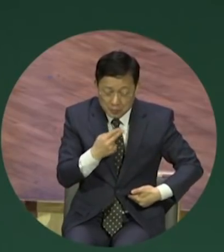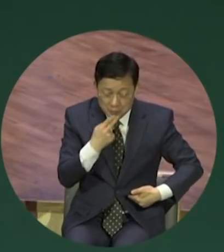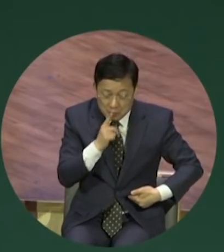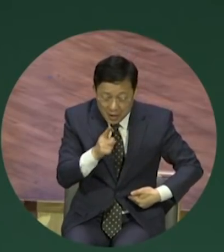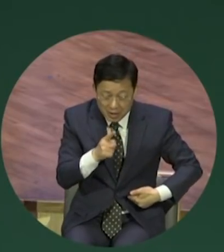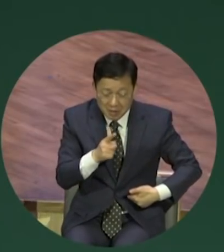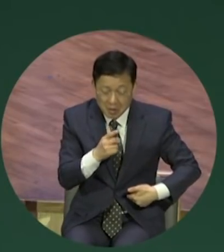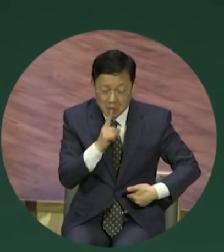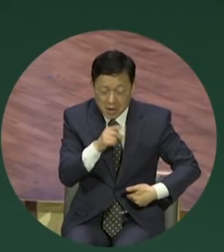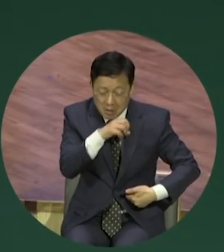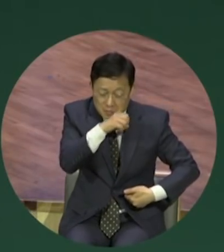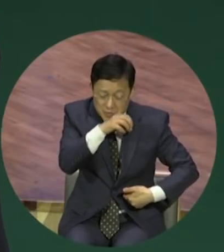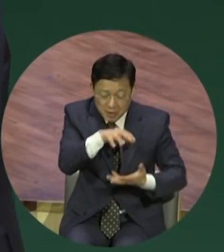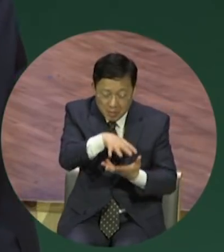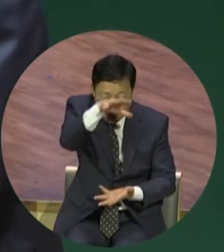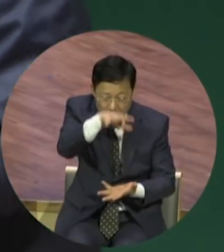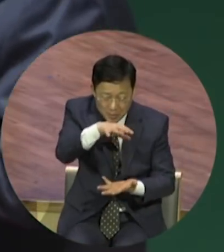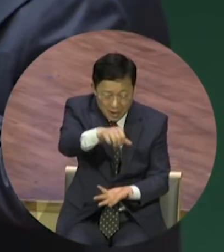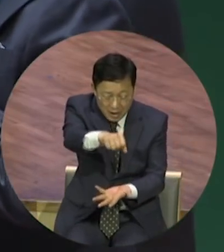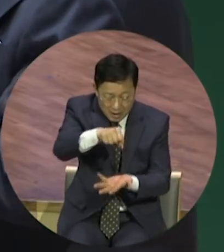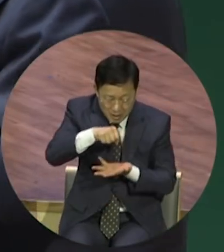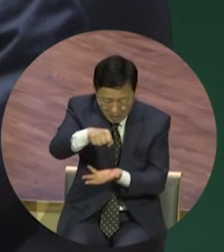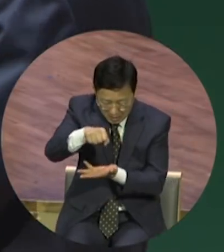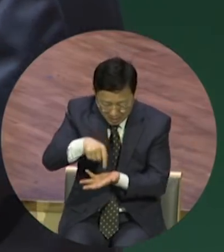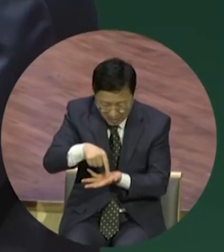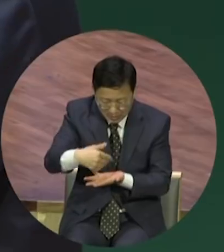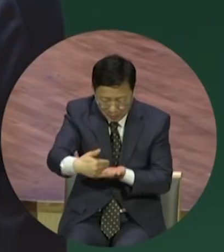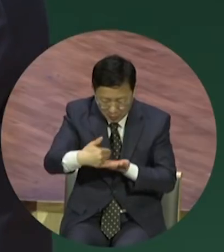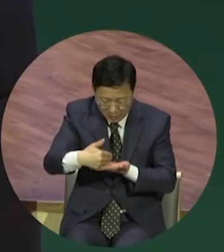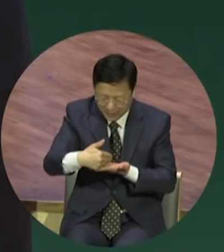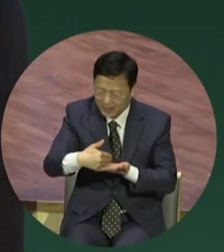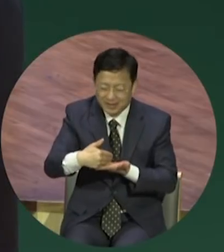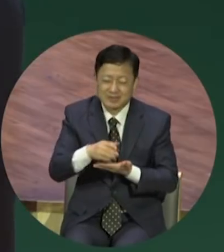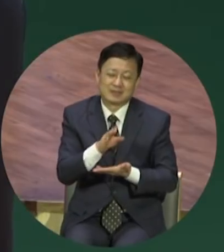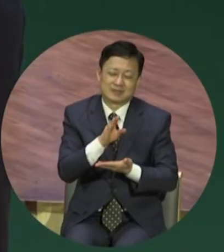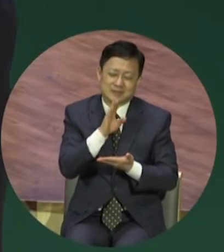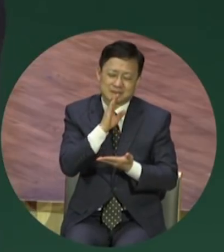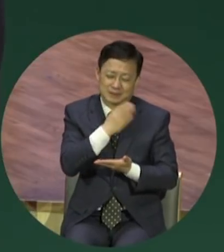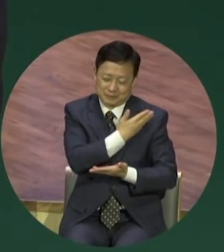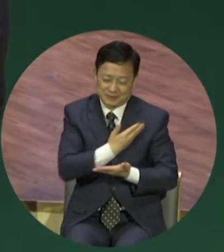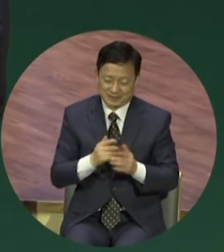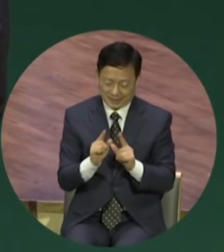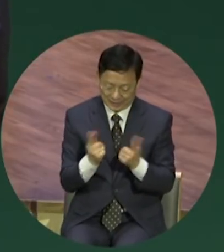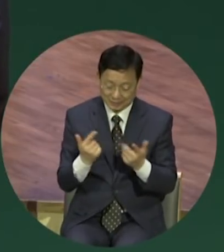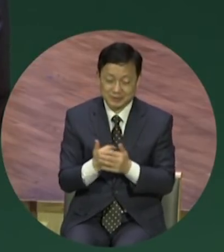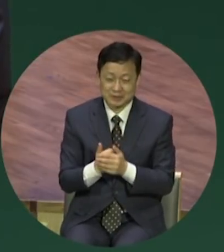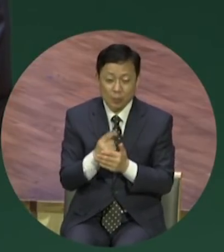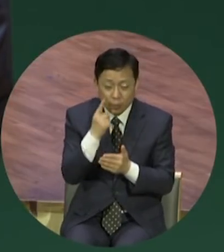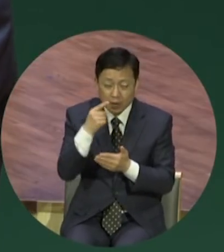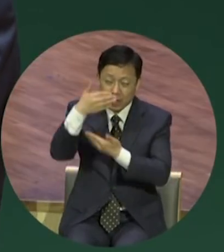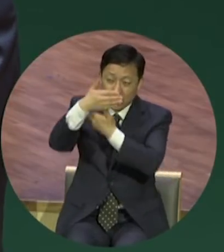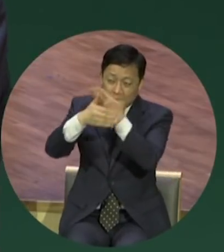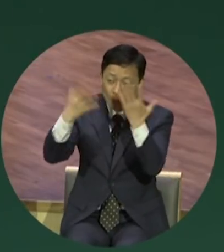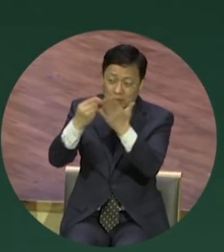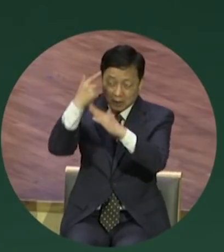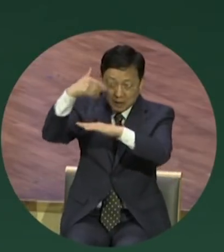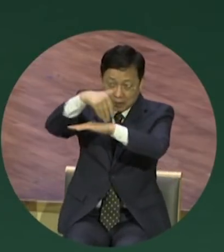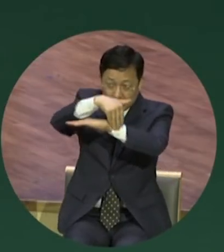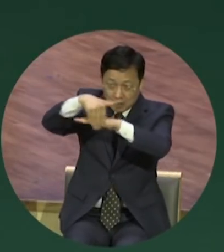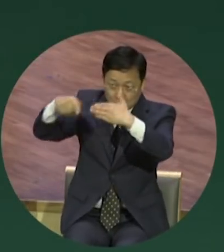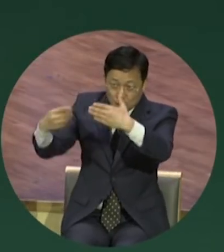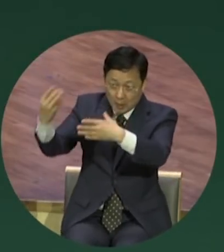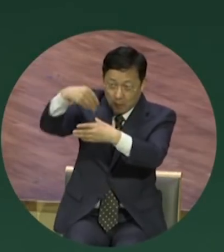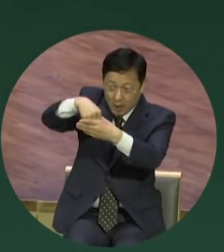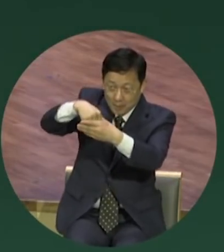절대 제자 아닙니다. If you partake in that, then you are not absolute 왜냐? disciples. 우리는 하나님의 절대 계획 속에 있는 사람. Why? Because we are people